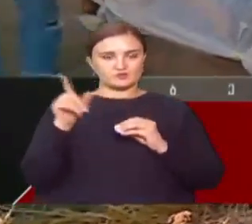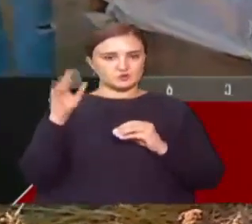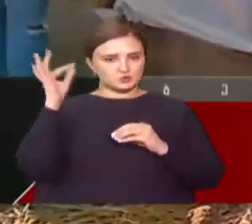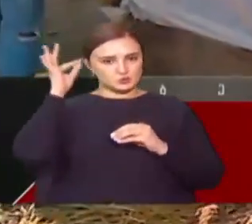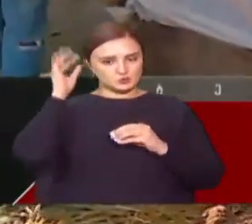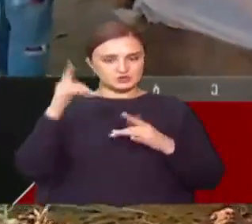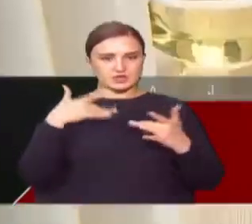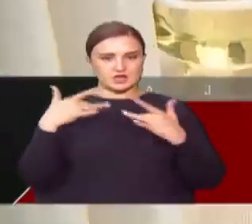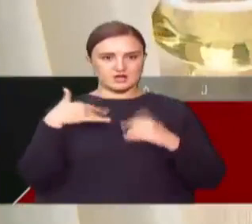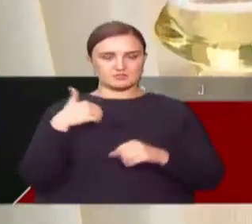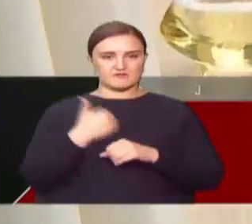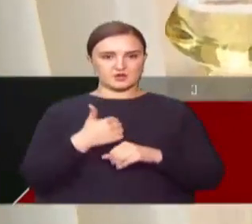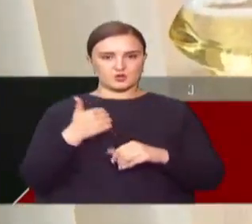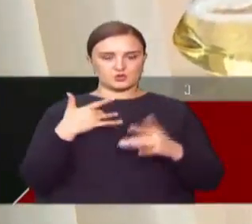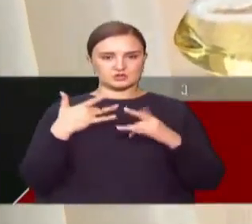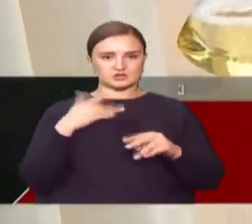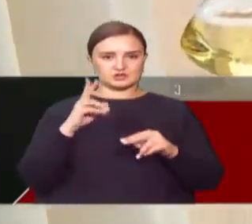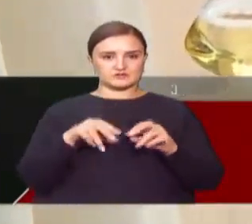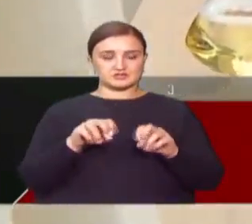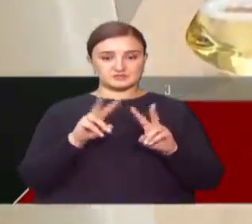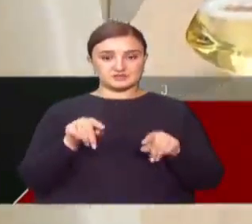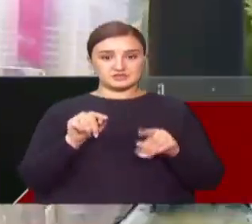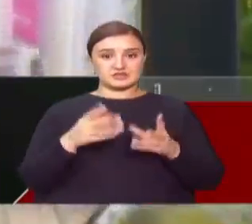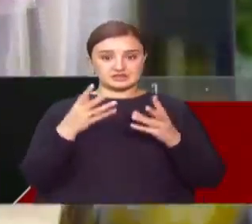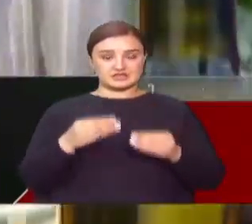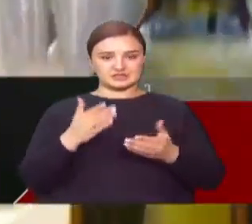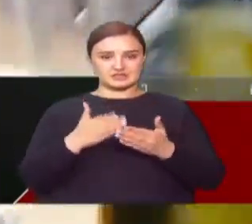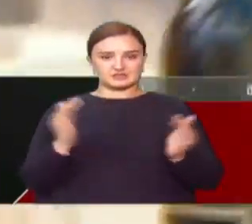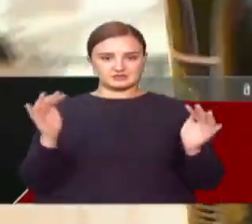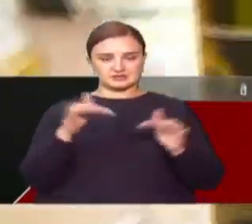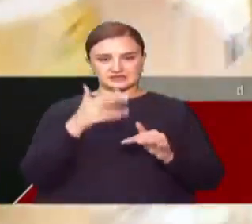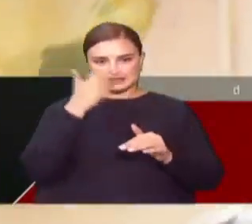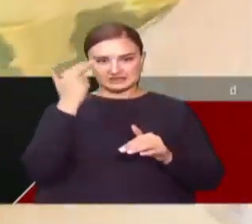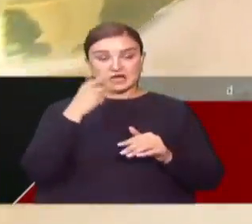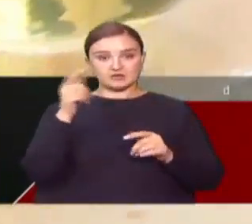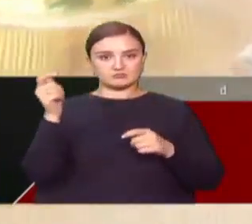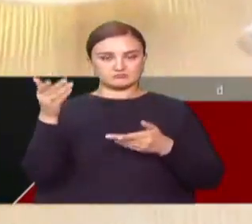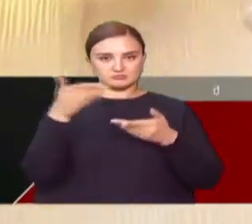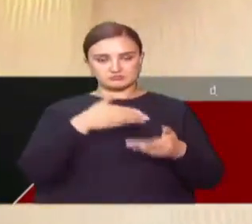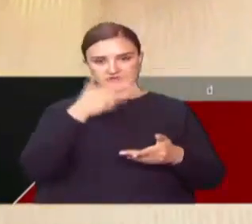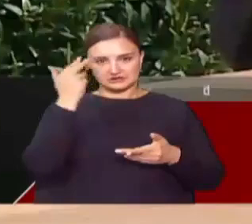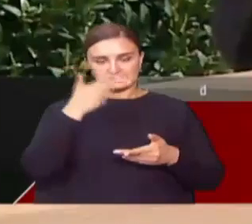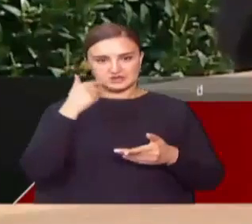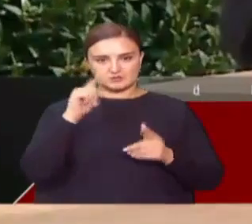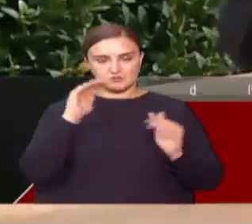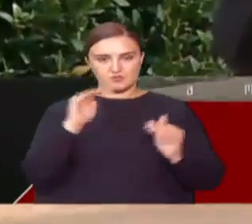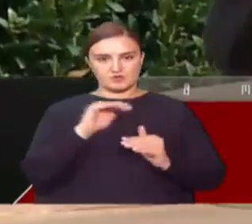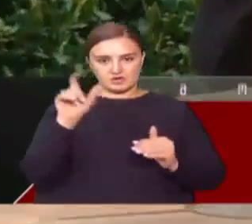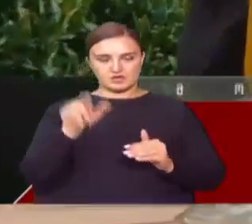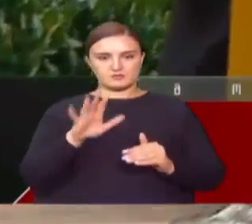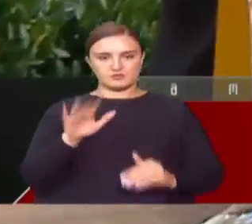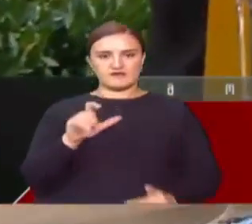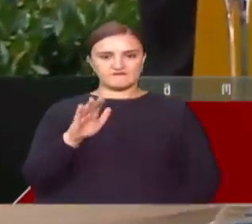გალა კონცერტზე დასრულდება. Სპეციალურად ამ დღისთვის მოწვეულია იტალიელი მომღერალი Chiara Civelo. Ასევე იმღერებს